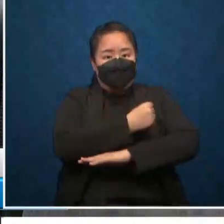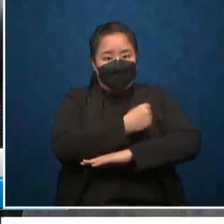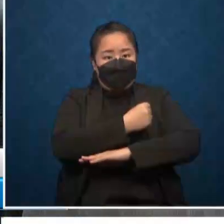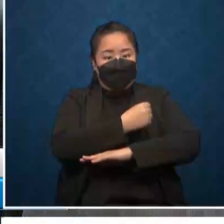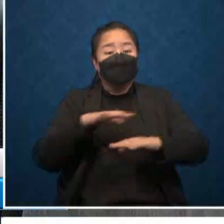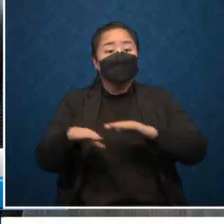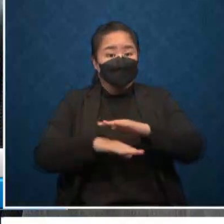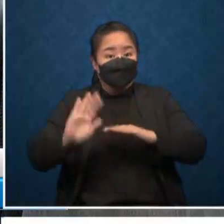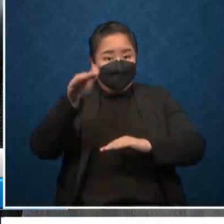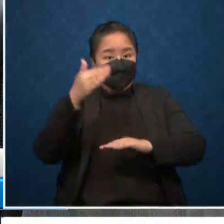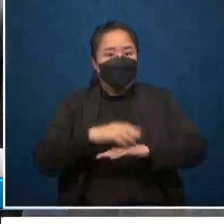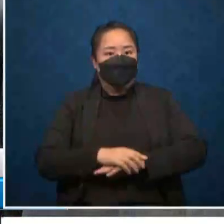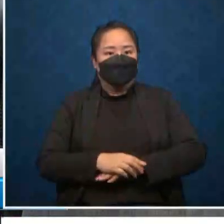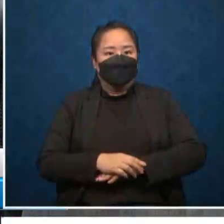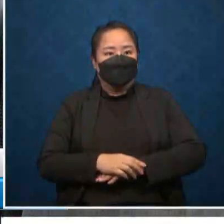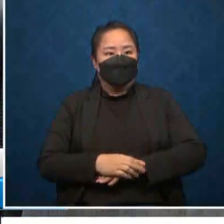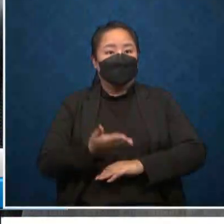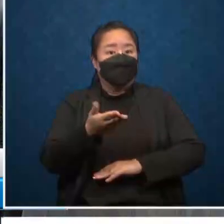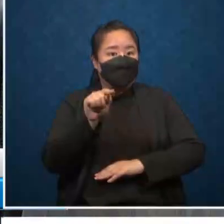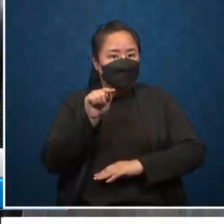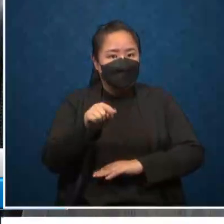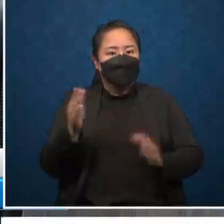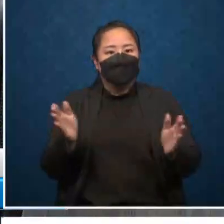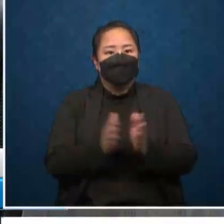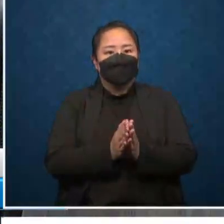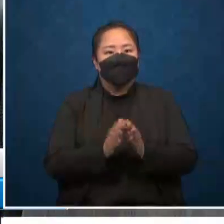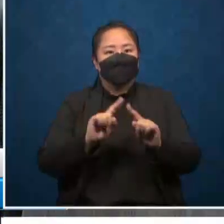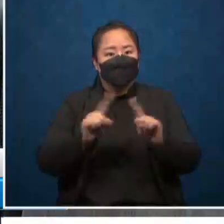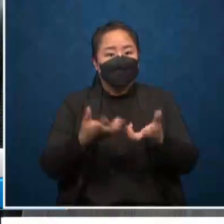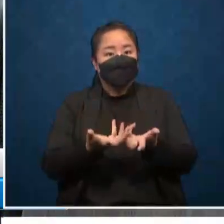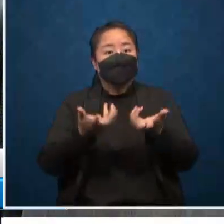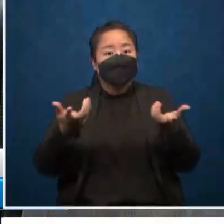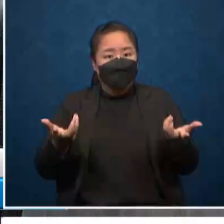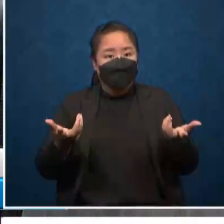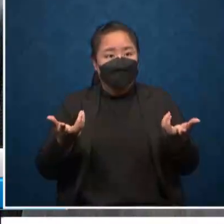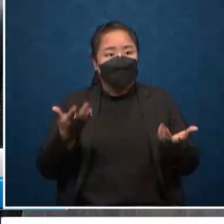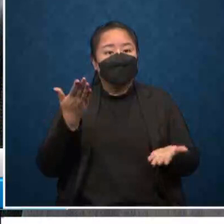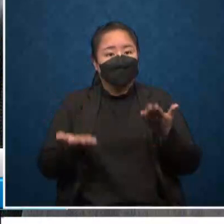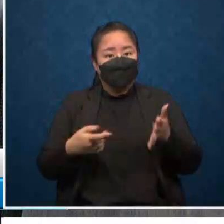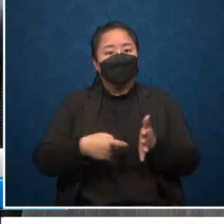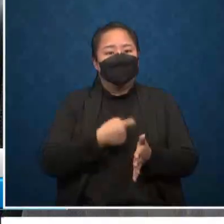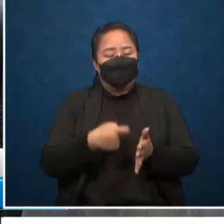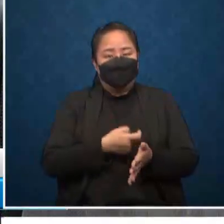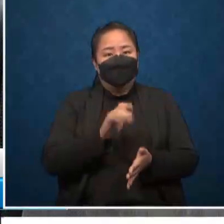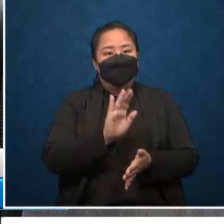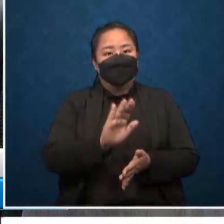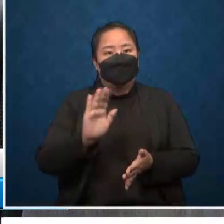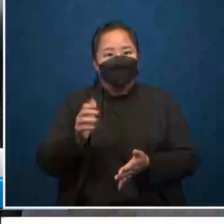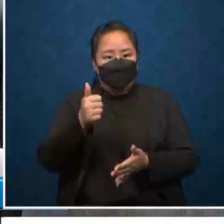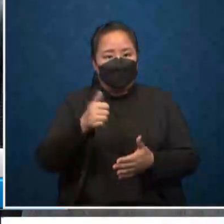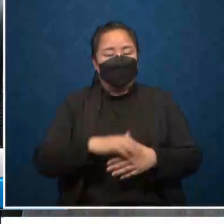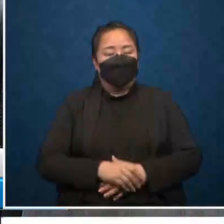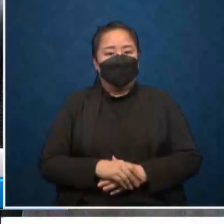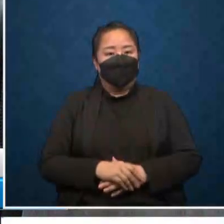ในเบื้องต้นก่อนนะครับท่านจะสั่งให้รวมหรือท่านจะสั่งให้แยกมีอำนาจสั่งให้รวมหรือแยกประเด็นพิจารณาหรือลงมติการที่เขียนอย่างนี้ไว้จึงทำให้เห็นชัดว่าแม้มีวักเดียวแต่ถ้ามีประเด็นของการอภิปลายที่แตกต่างกันประทานเองมีอำนาจในเบื้องต้นก่อนนะครับท่านจะสั่งให้รวมหรือท่านจะสั่งให้แยกก็ว่าด้วยเหตุแล้วผลก็ว่าด้วยเหตุแล้วผล However,